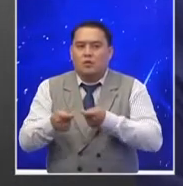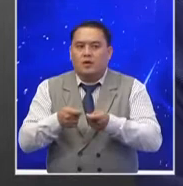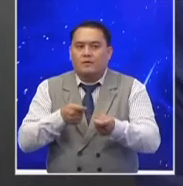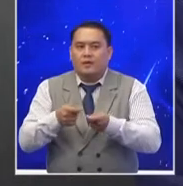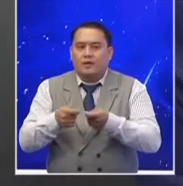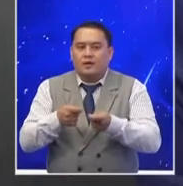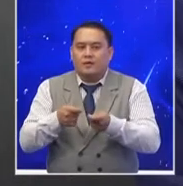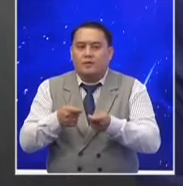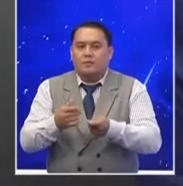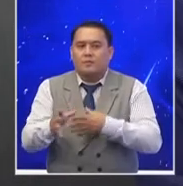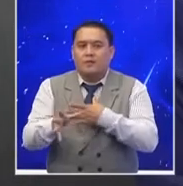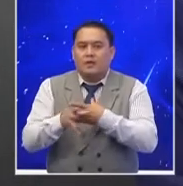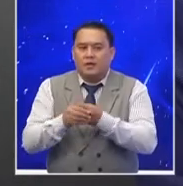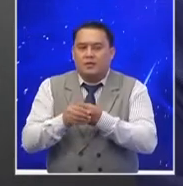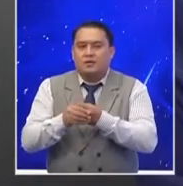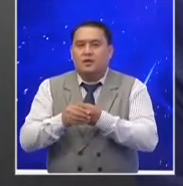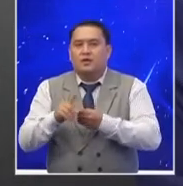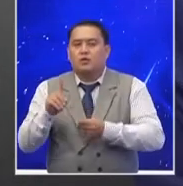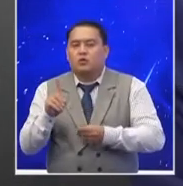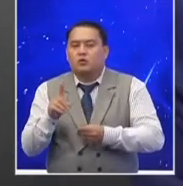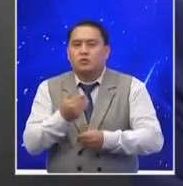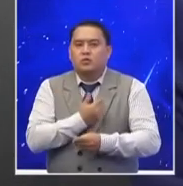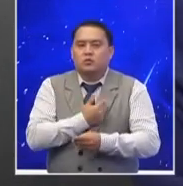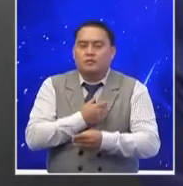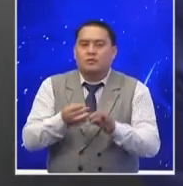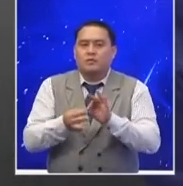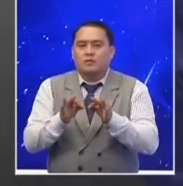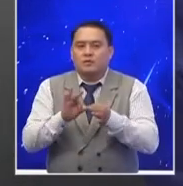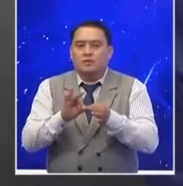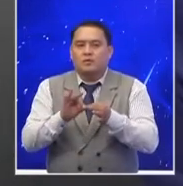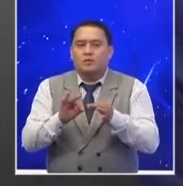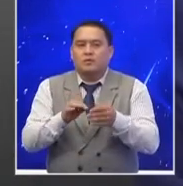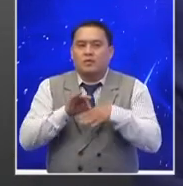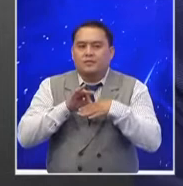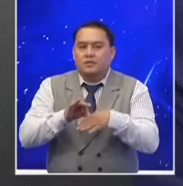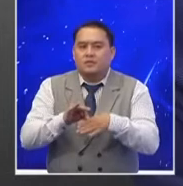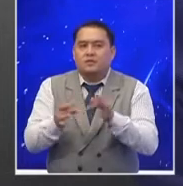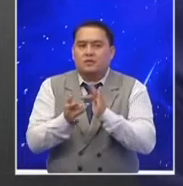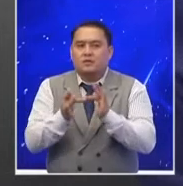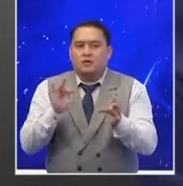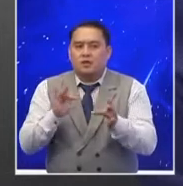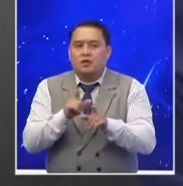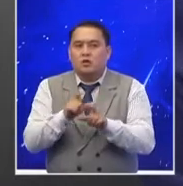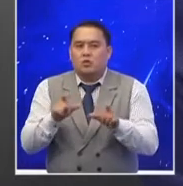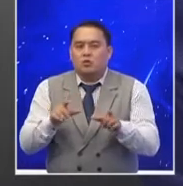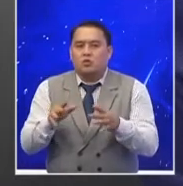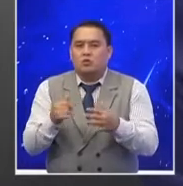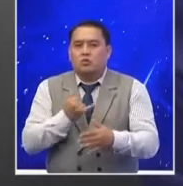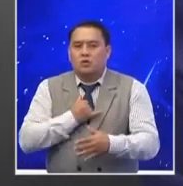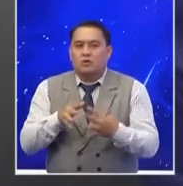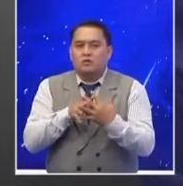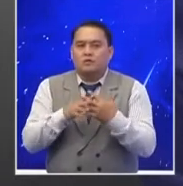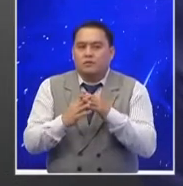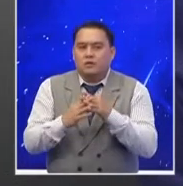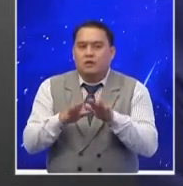цифровизацией вместе с мобильными операторами договорились о этих антенно-мачтовых сооружениях. Плюс 24 села у нас будут